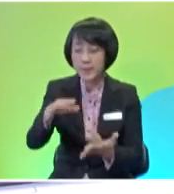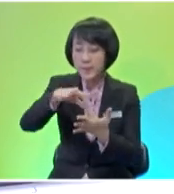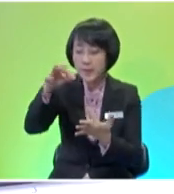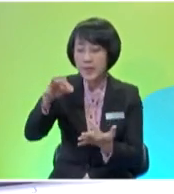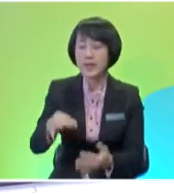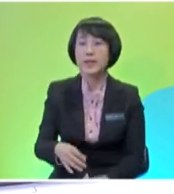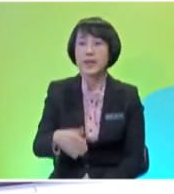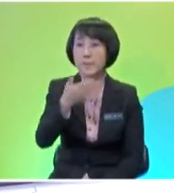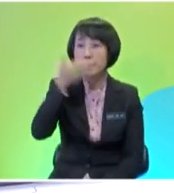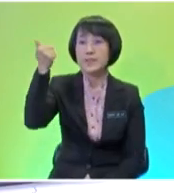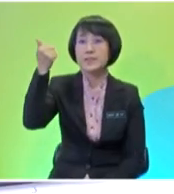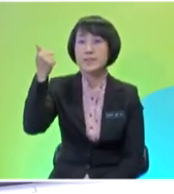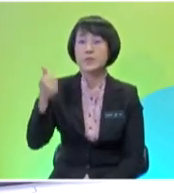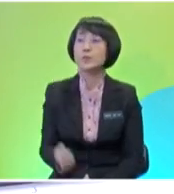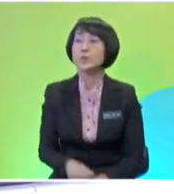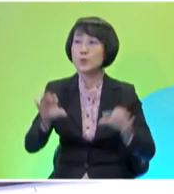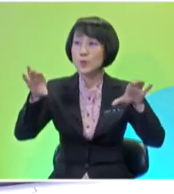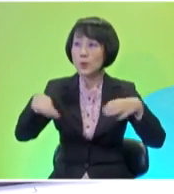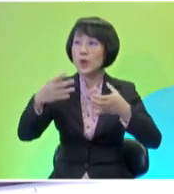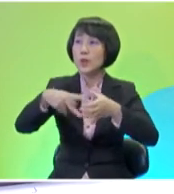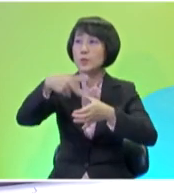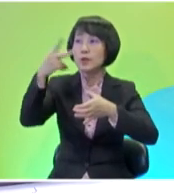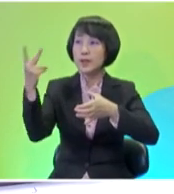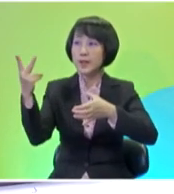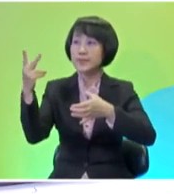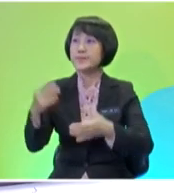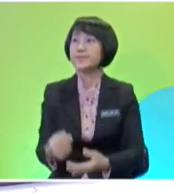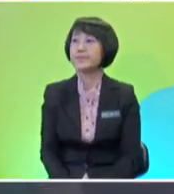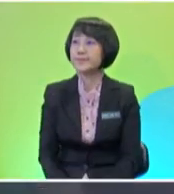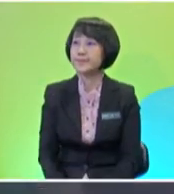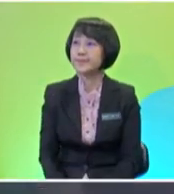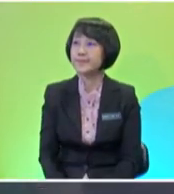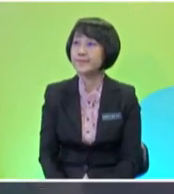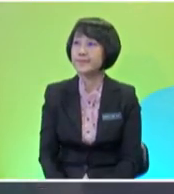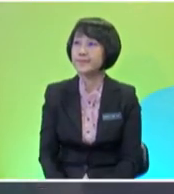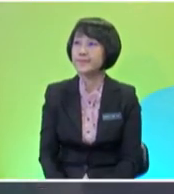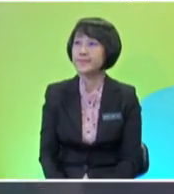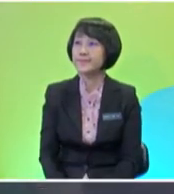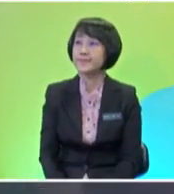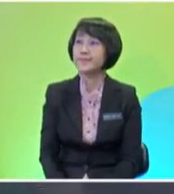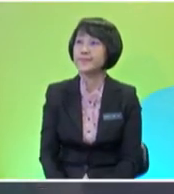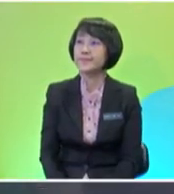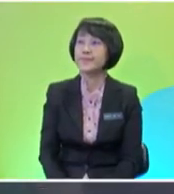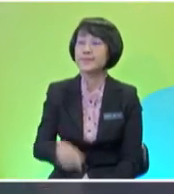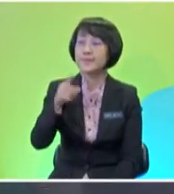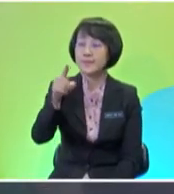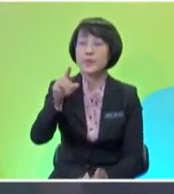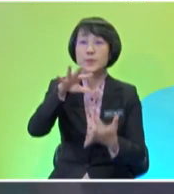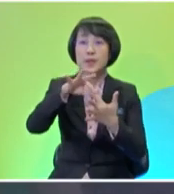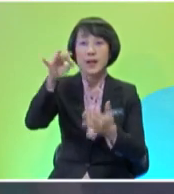yang terbaik untuk kita hasilkan produk. Jadi untuk hari ini, okey, mungkin yang Irfan punya tu itulah pilihan Irfan. Yang inilah pilihan